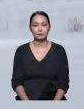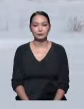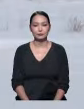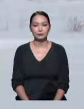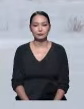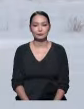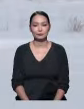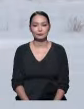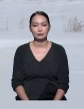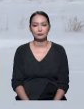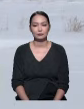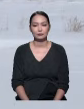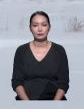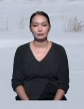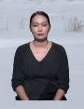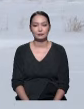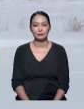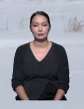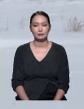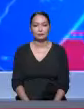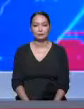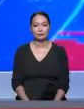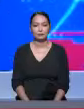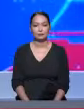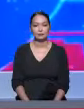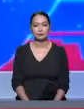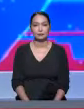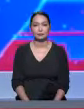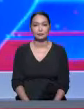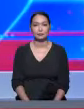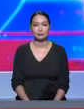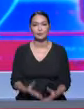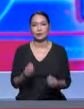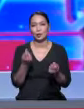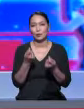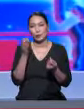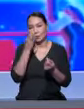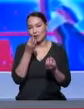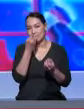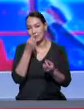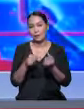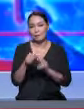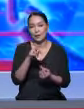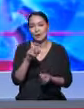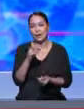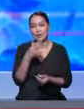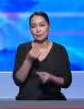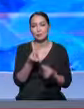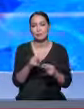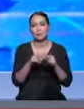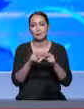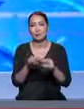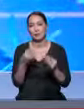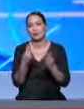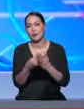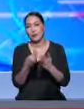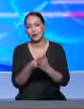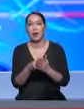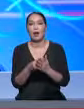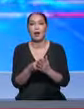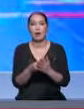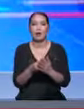Якубов, Астана Таймс, Павлодарская область. Еще немного о цветочном бизнесе, Каспи переводах и финансах в